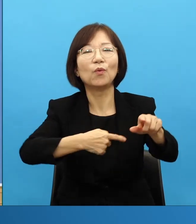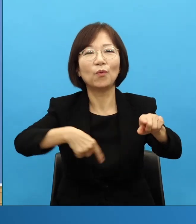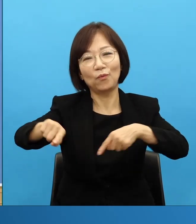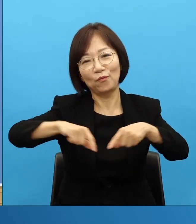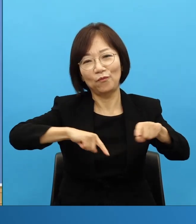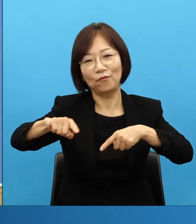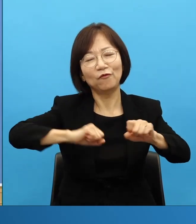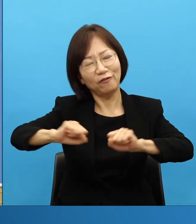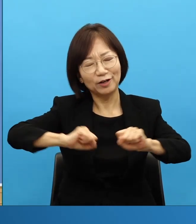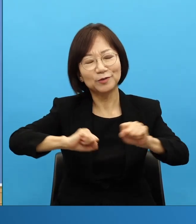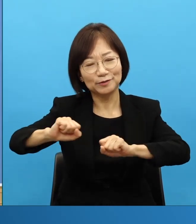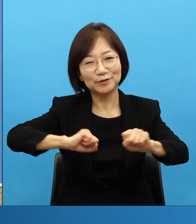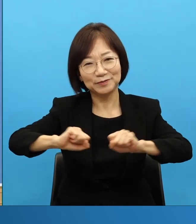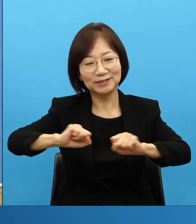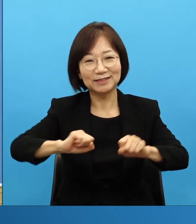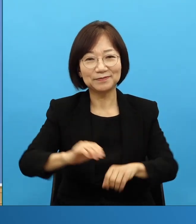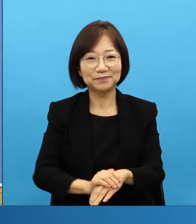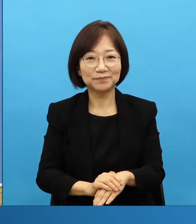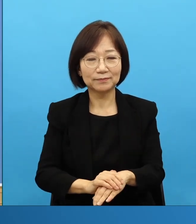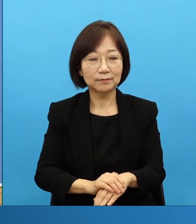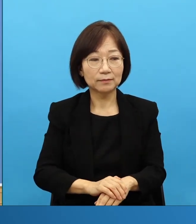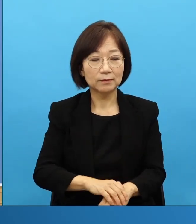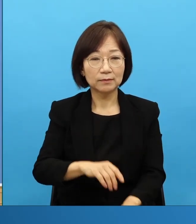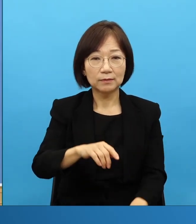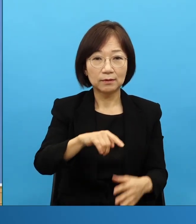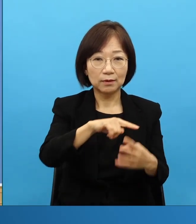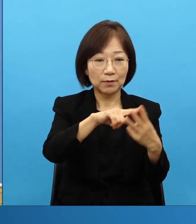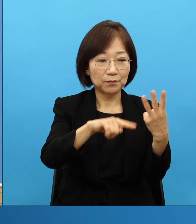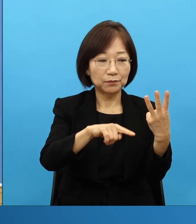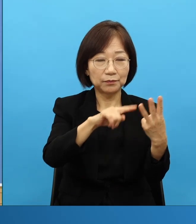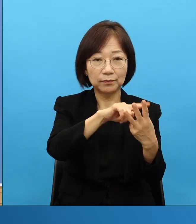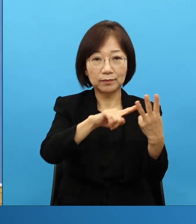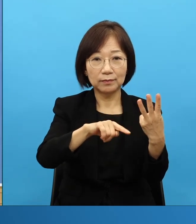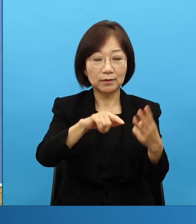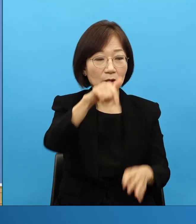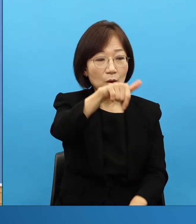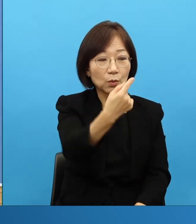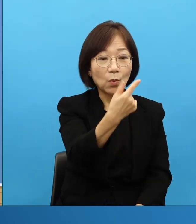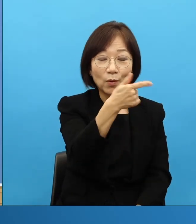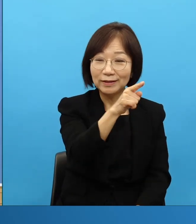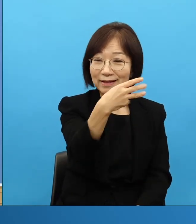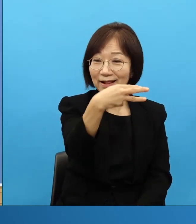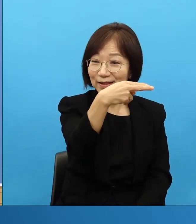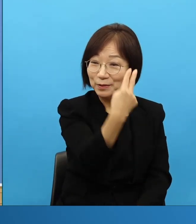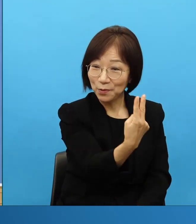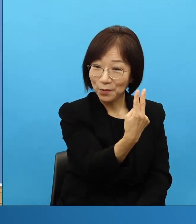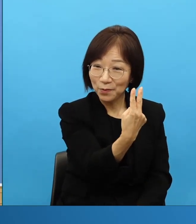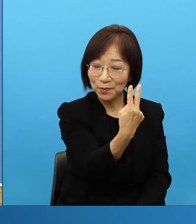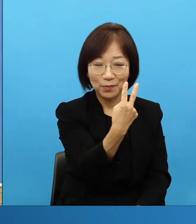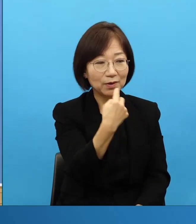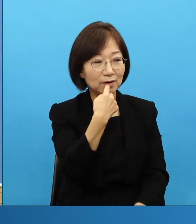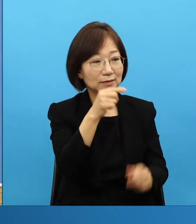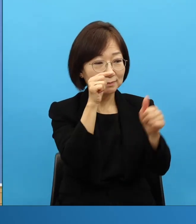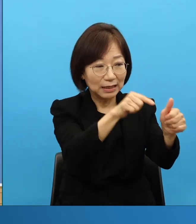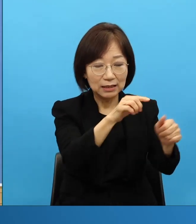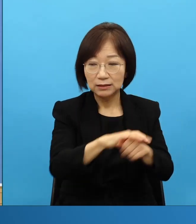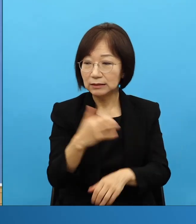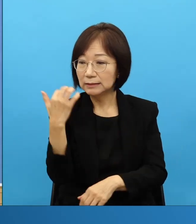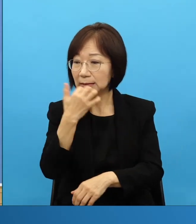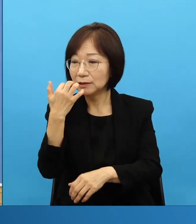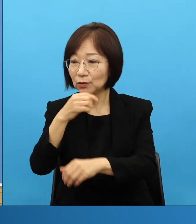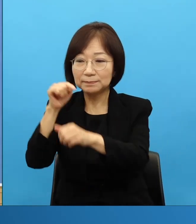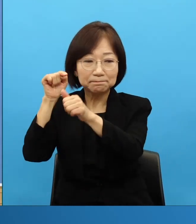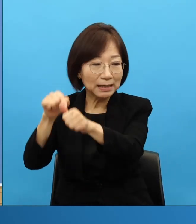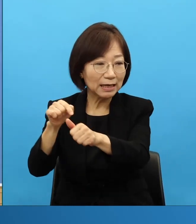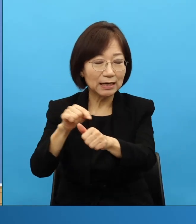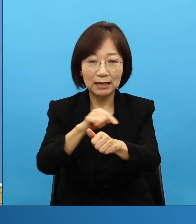고넬료에게 와서 뜻을 전하고 베드로에게 얘기한 주의 천사는 아직도 살아있거든요. And we see that the angels that went to go